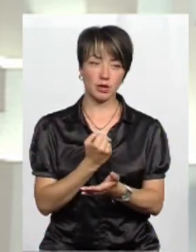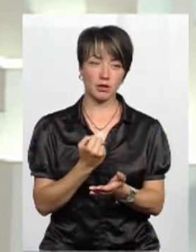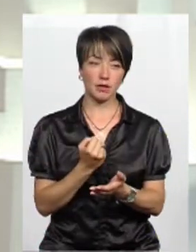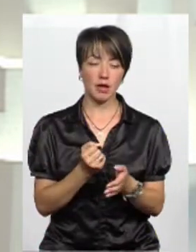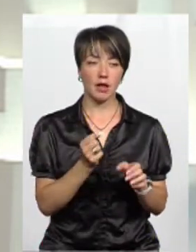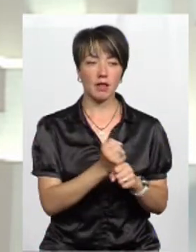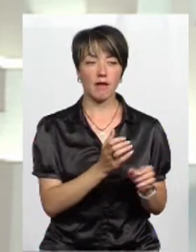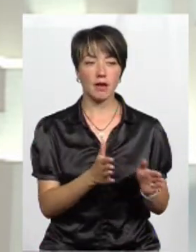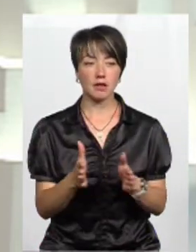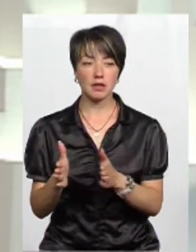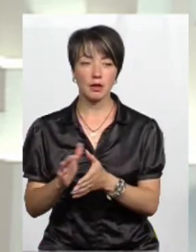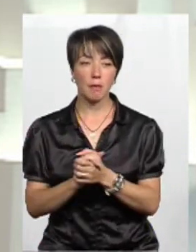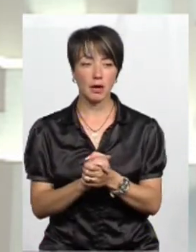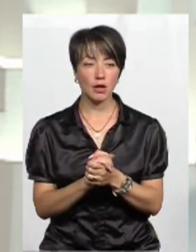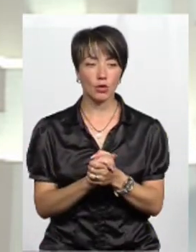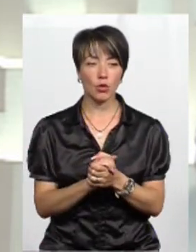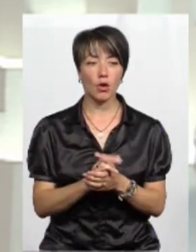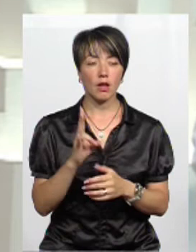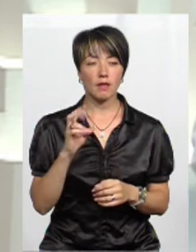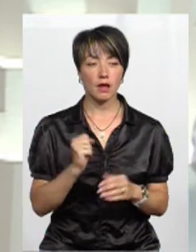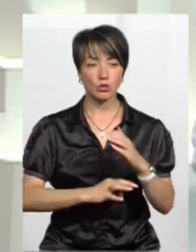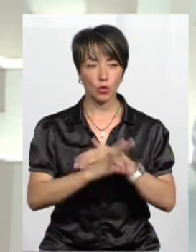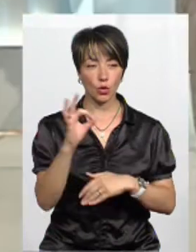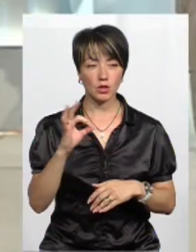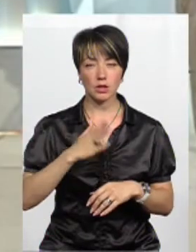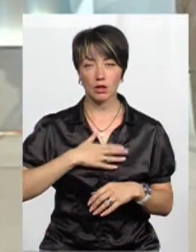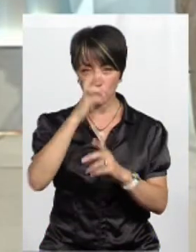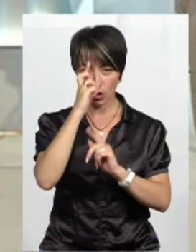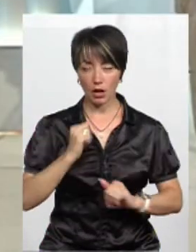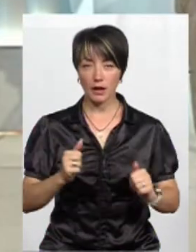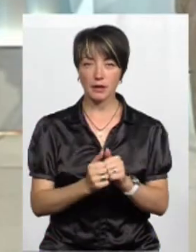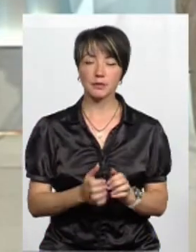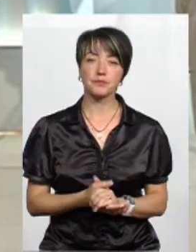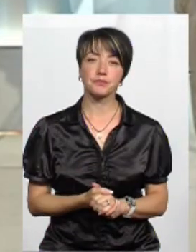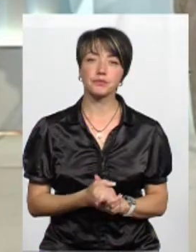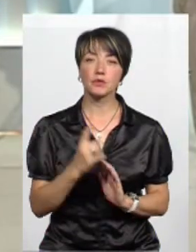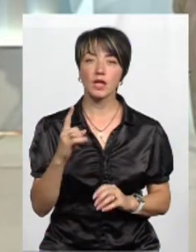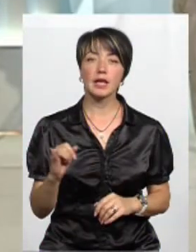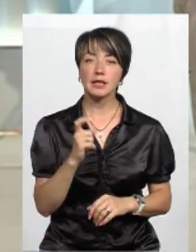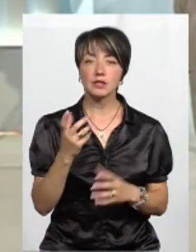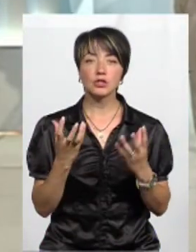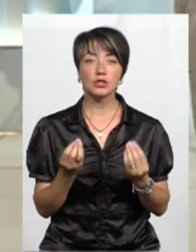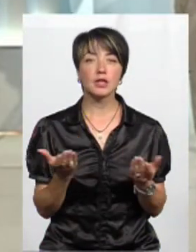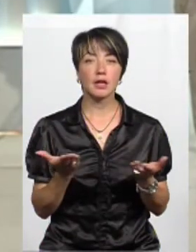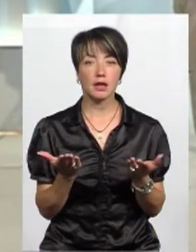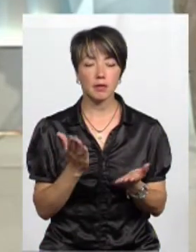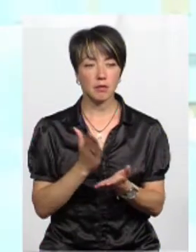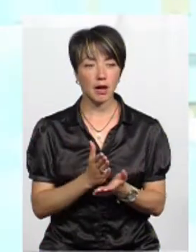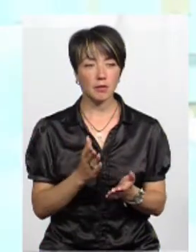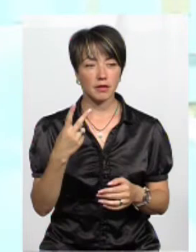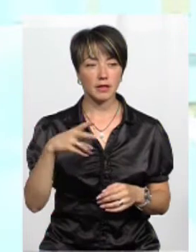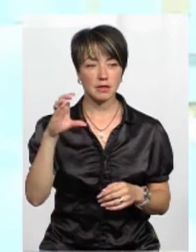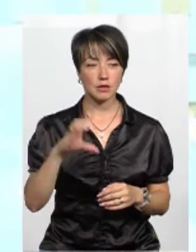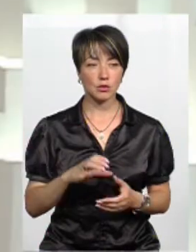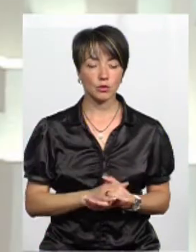в наведенні миру на сході нашої країни. Один із? Який ще? Бо маємо ще 20 секунд.